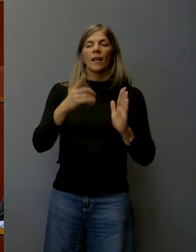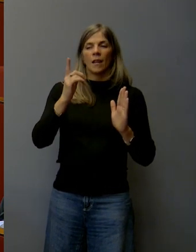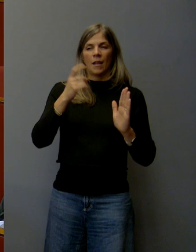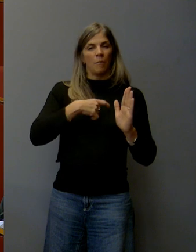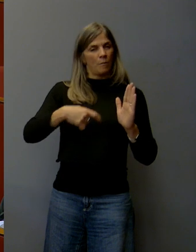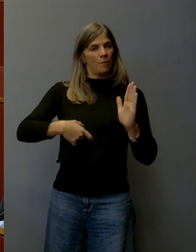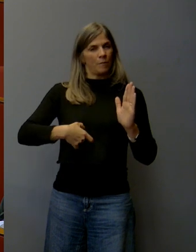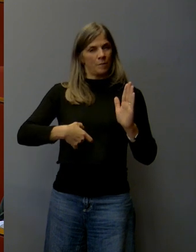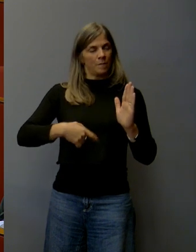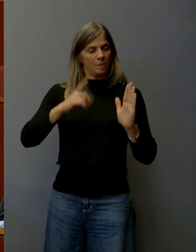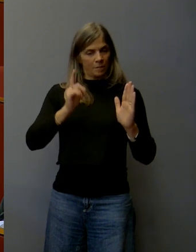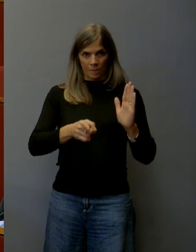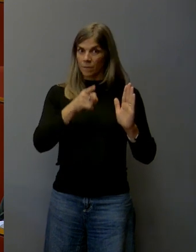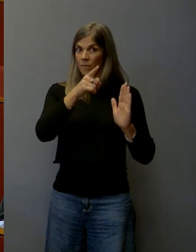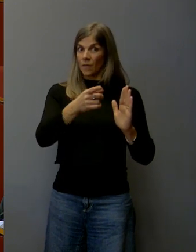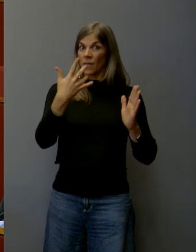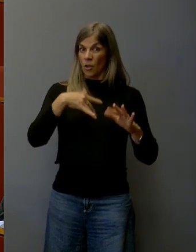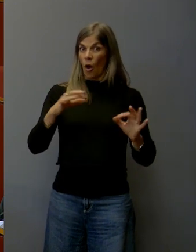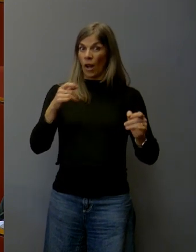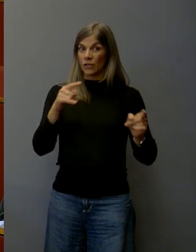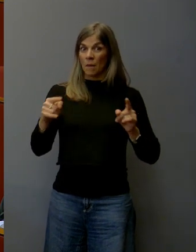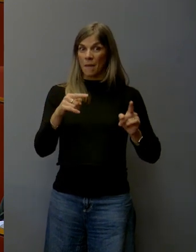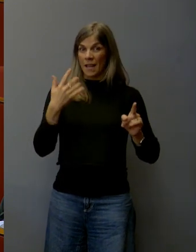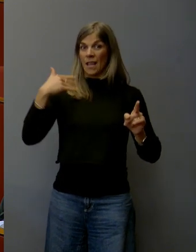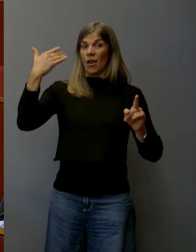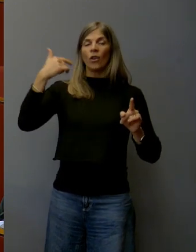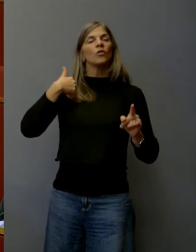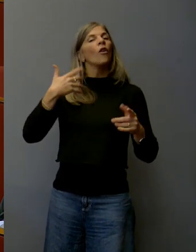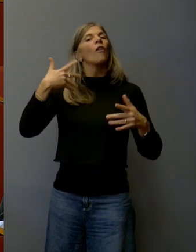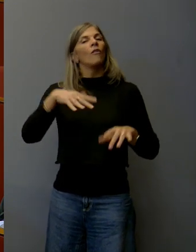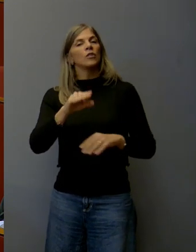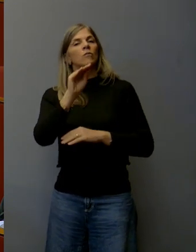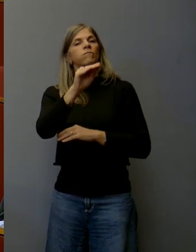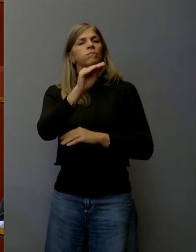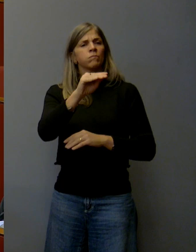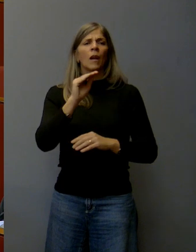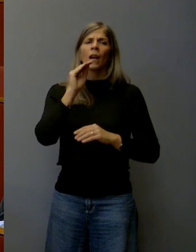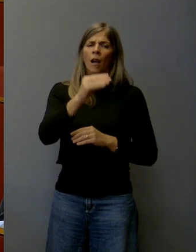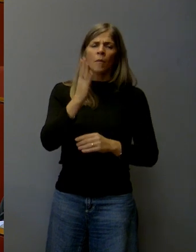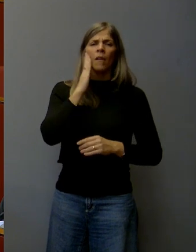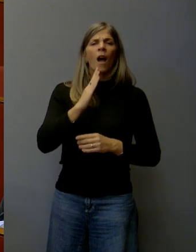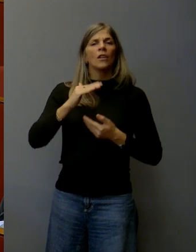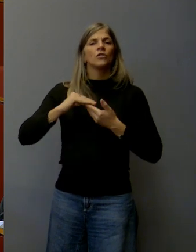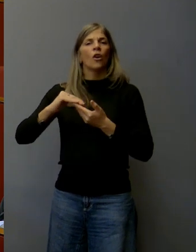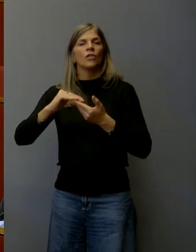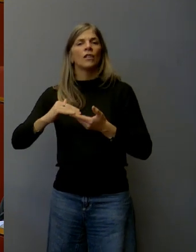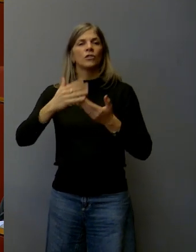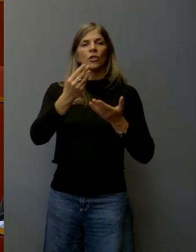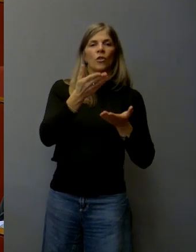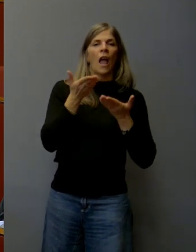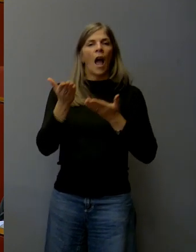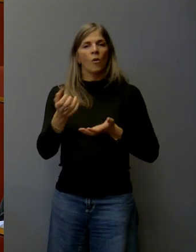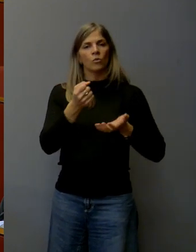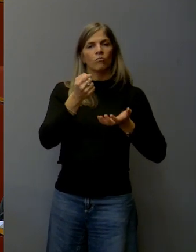e sindaco e avevo avevo chiesto che ci fosse una sostegno mi aiuta le realtà associative però anche qua